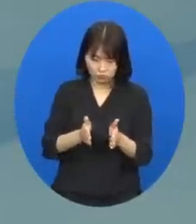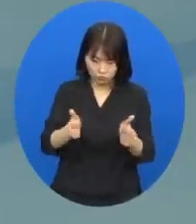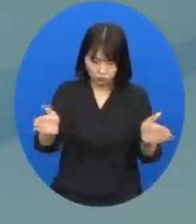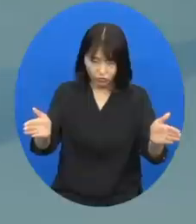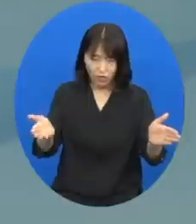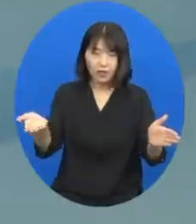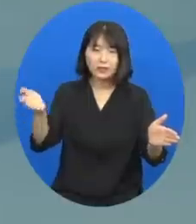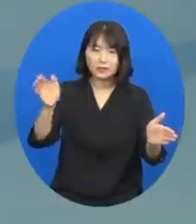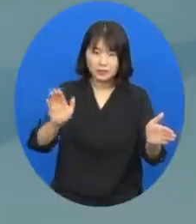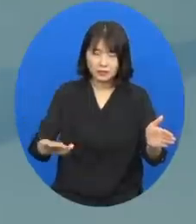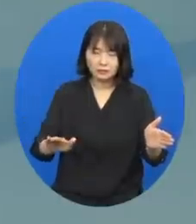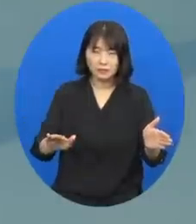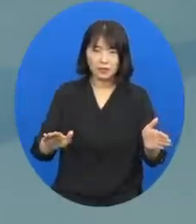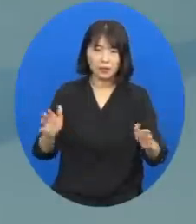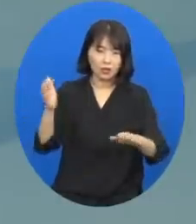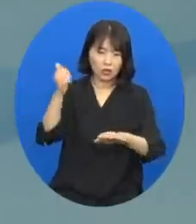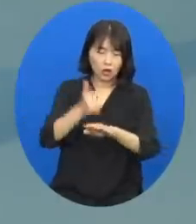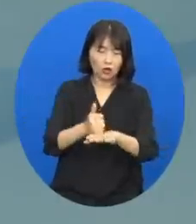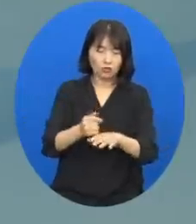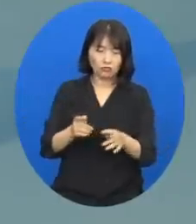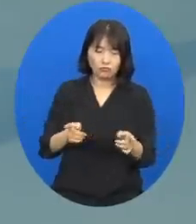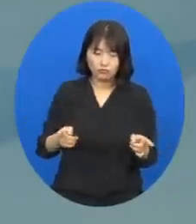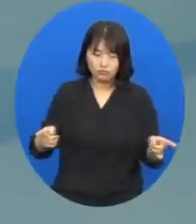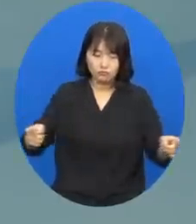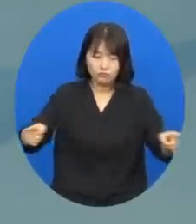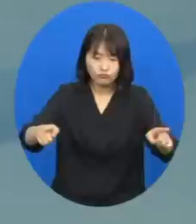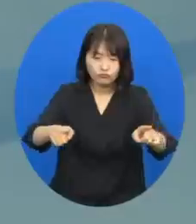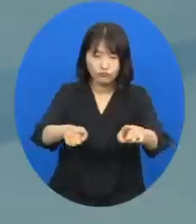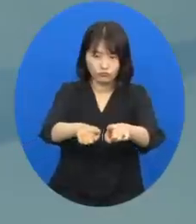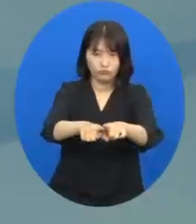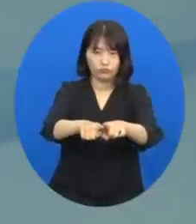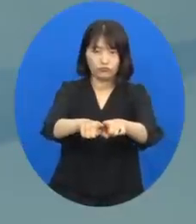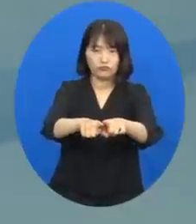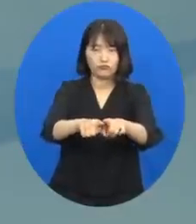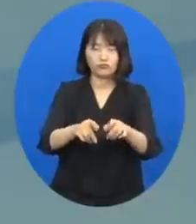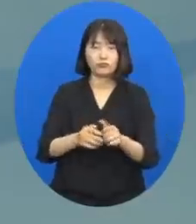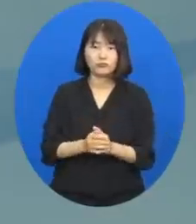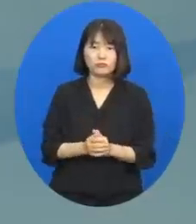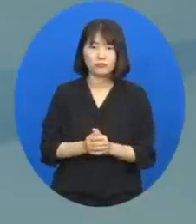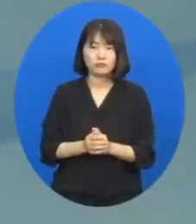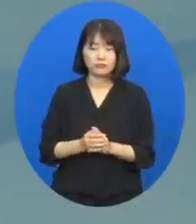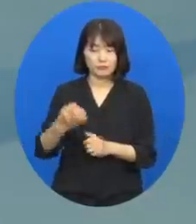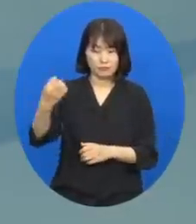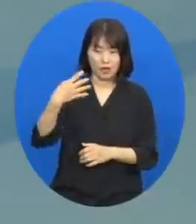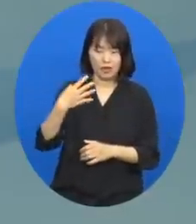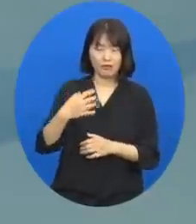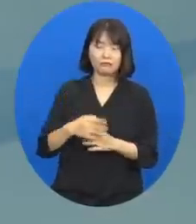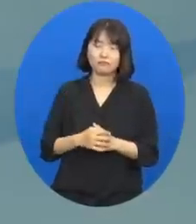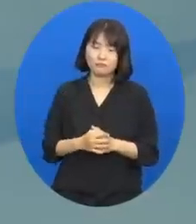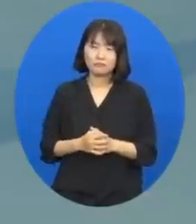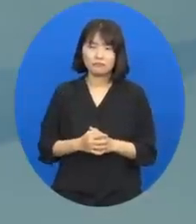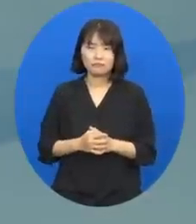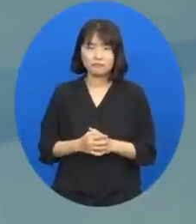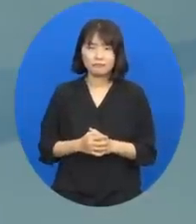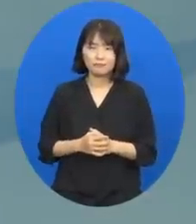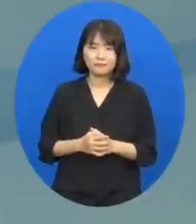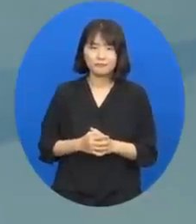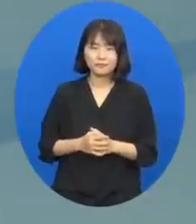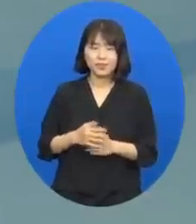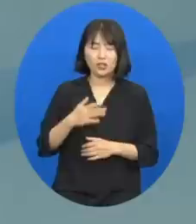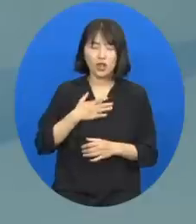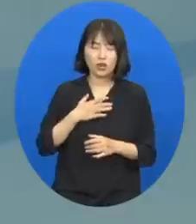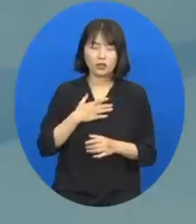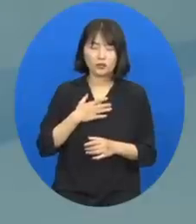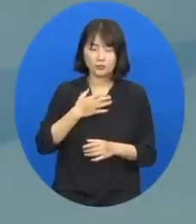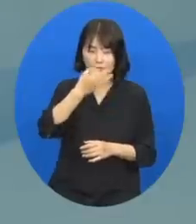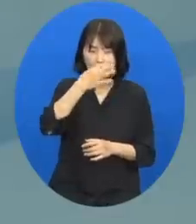다시 만날 겁니다 이런 얘기 하시는 거예요 저는 좀 모험 성 이끄는 저는 그래서 약간 힘든 길을 선택해서 올라갔어 해서